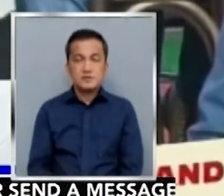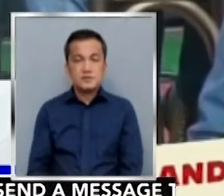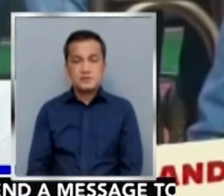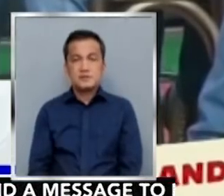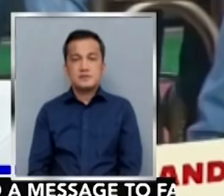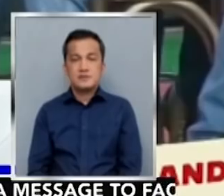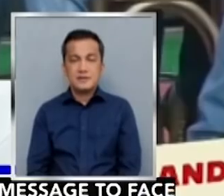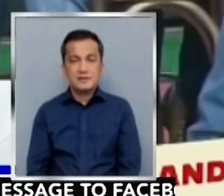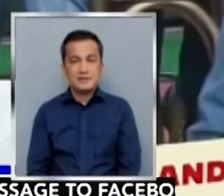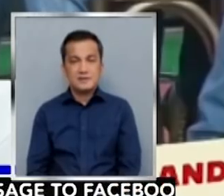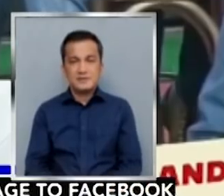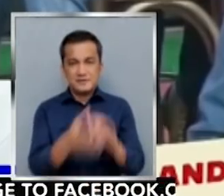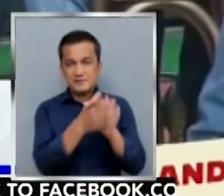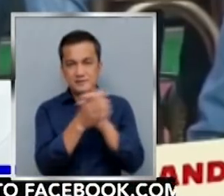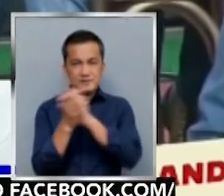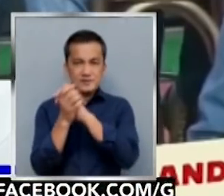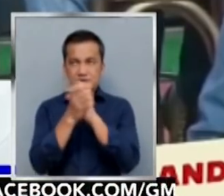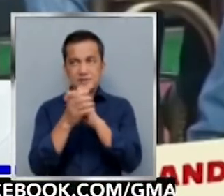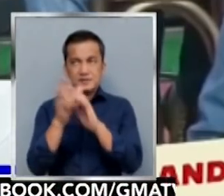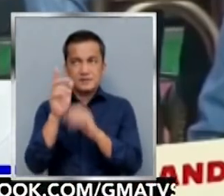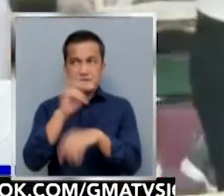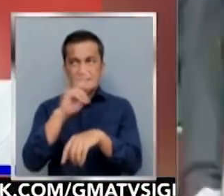Mabuhay ang Pilipinas!